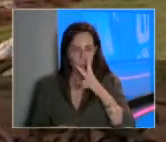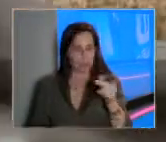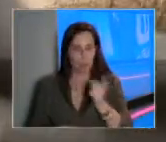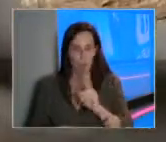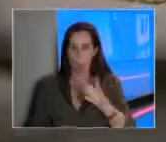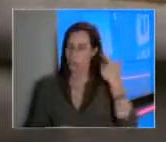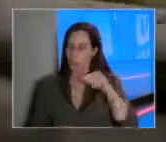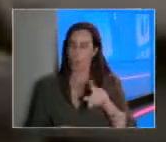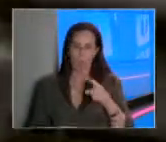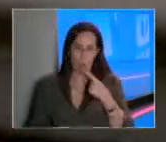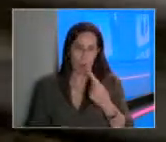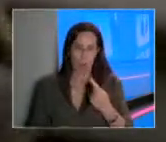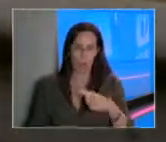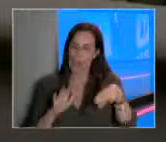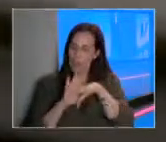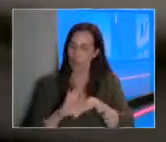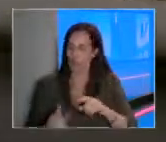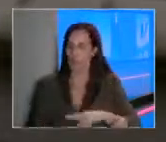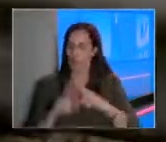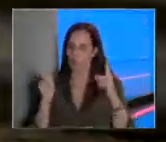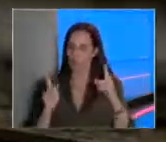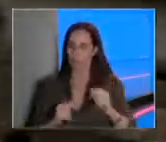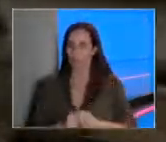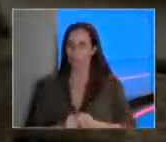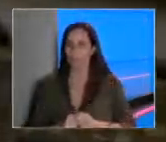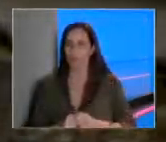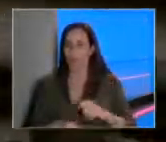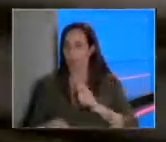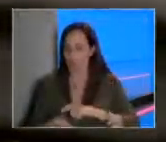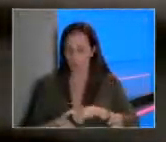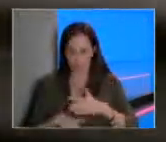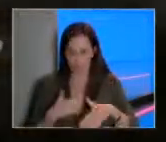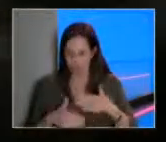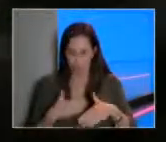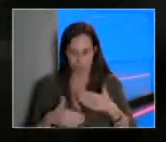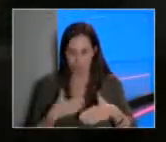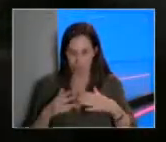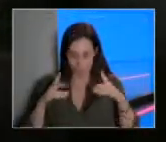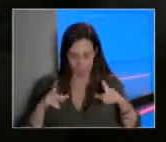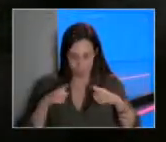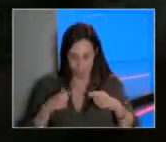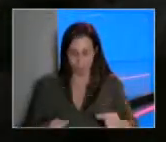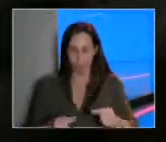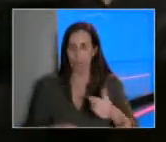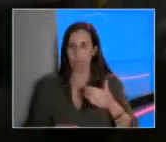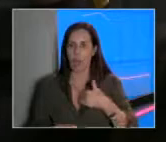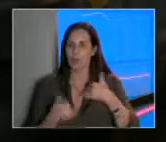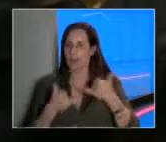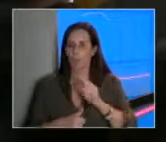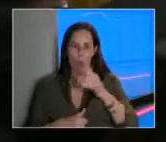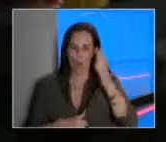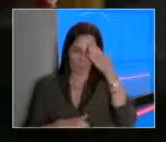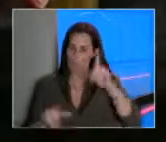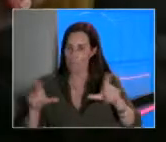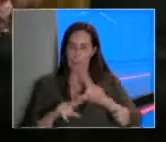לא הייתה כזו, אבל דובר על עקרונות שונים לחלוטין. שעון החול הולך ואוזל, אנחנו כרגע לא מכירים